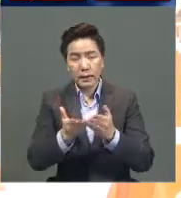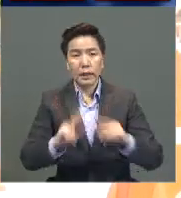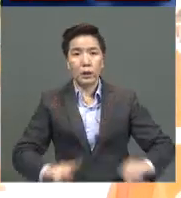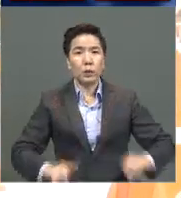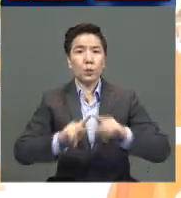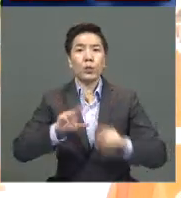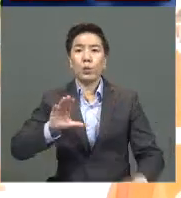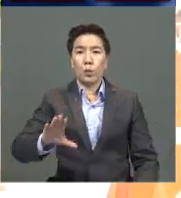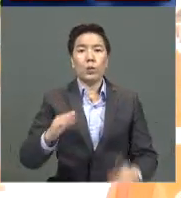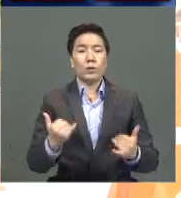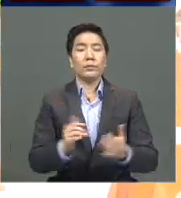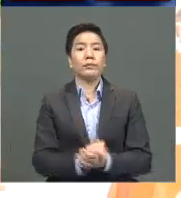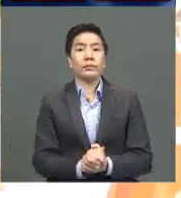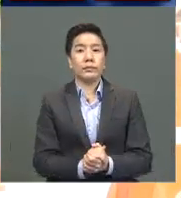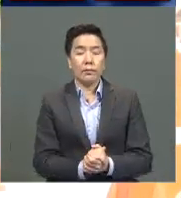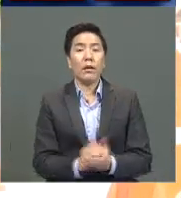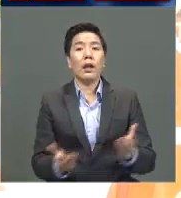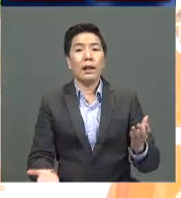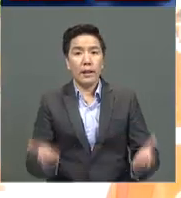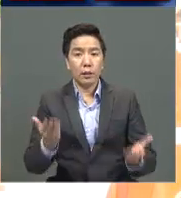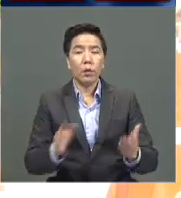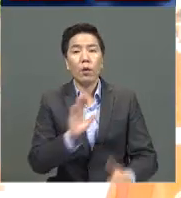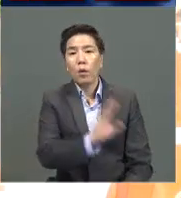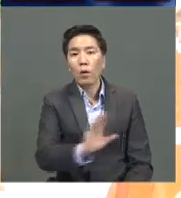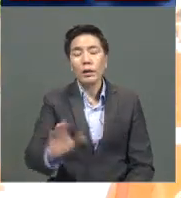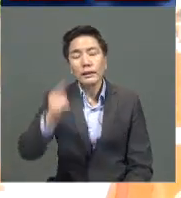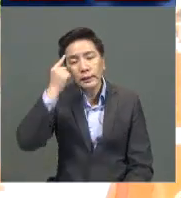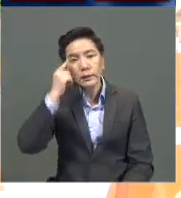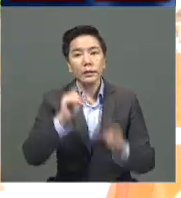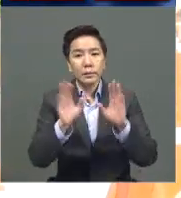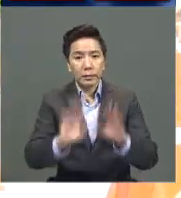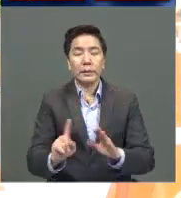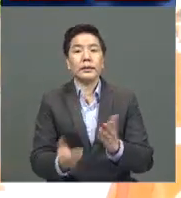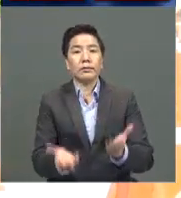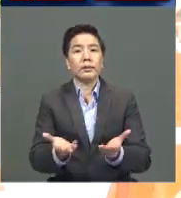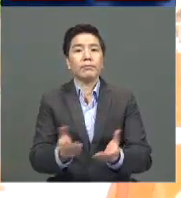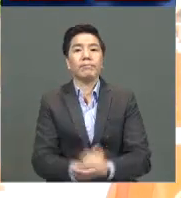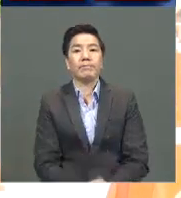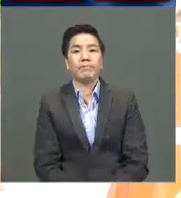งเองนะครับเพราะฉะนั้นก็สุดแล้วแต่ว่าจะพิจารณากันยังไงก็แล้วกัน